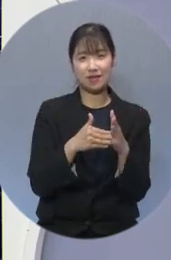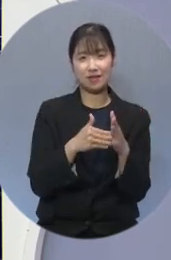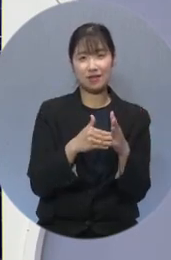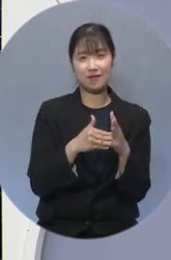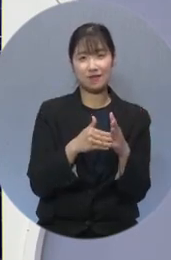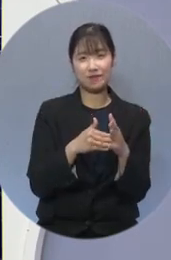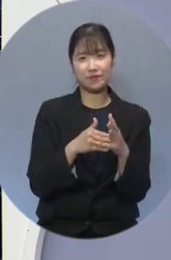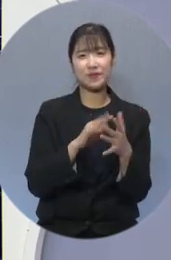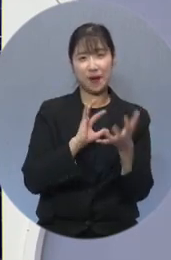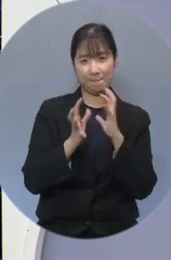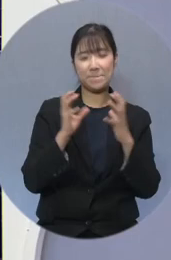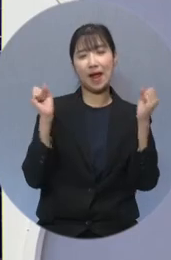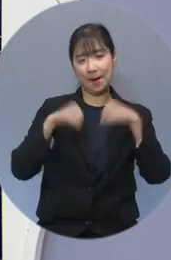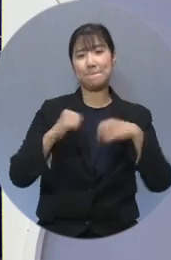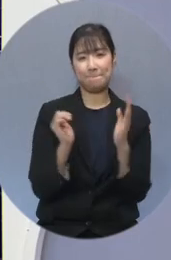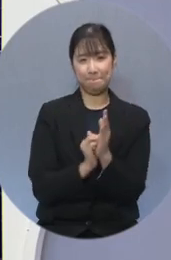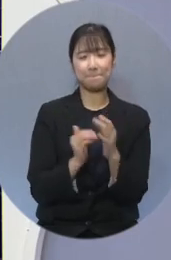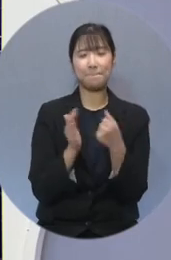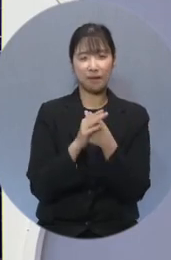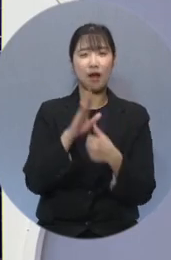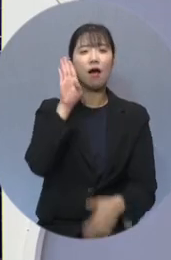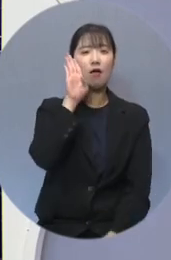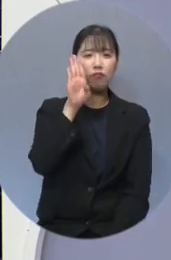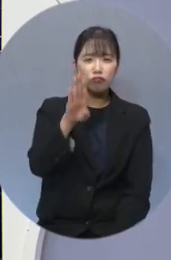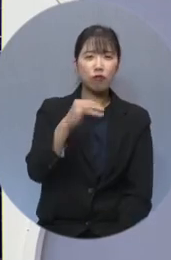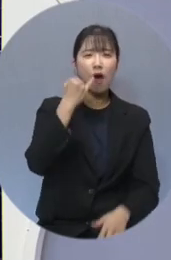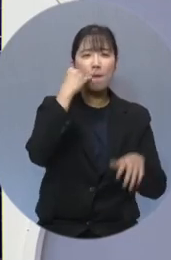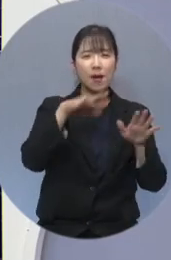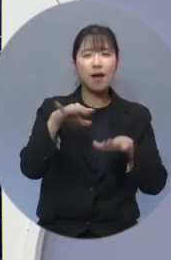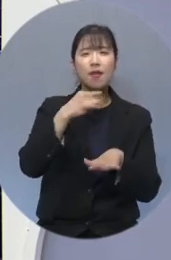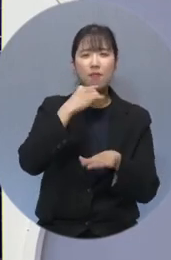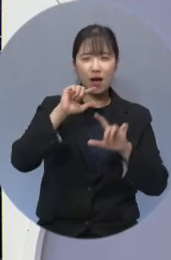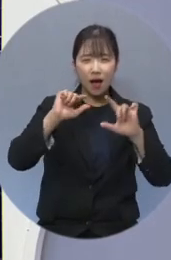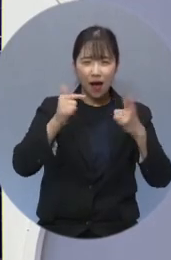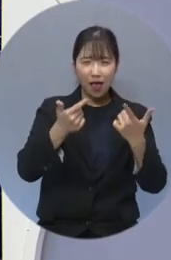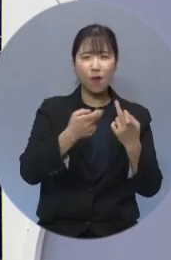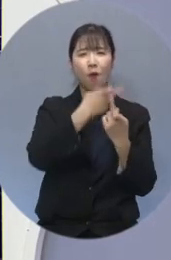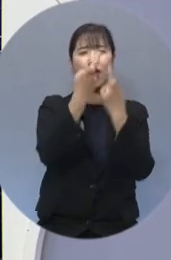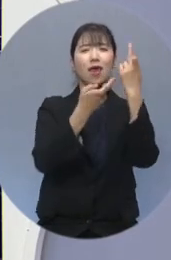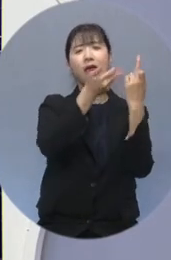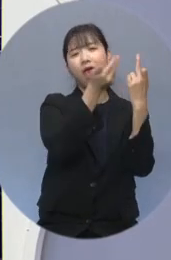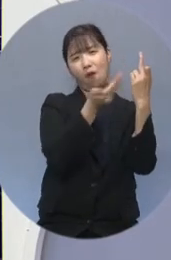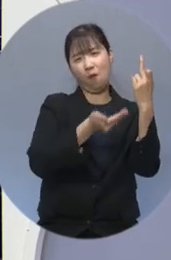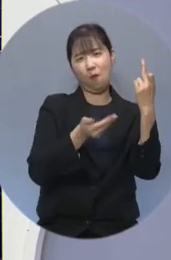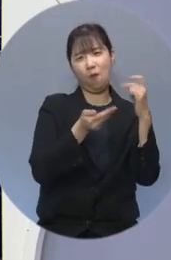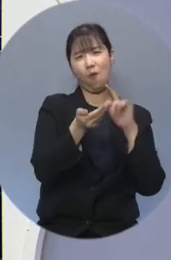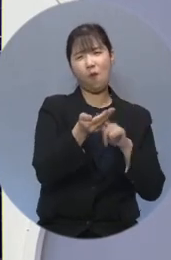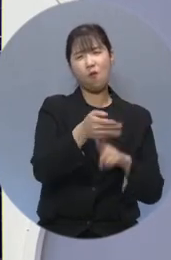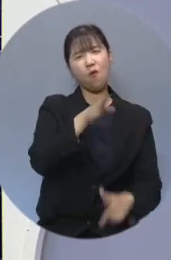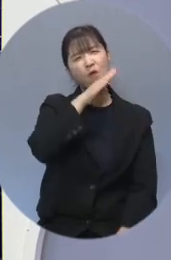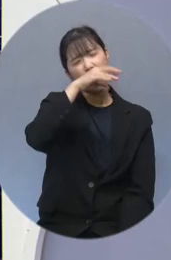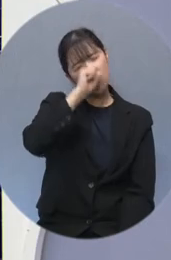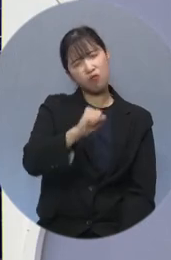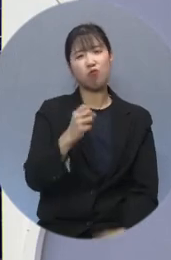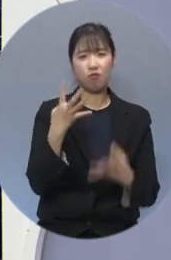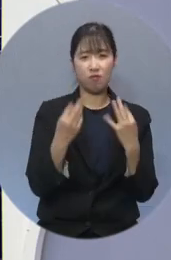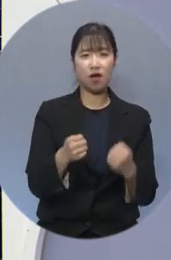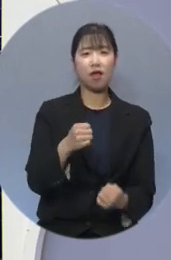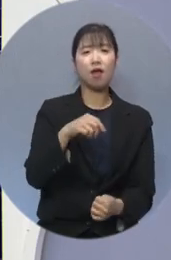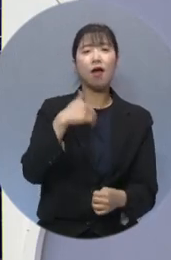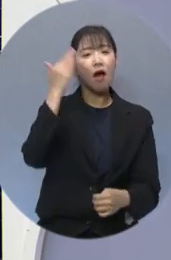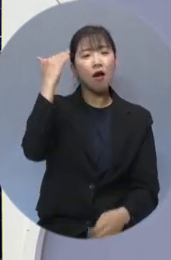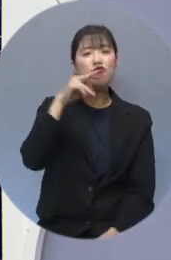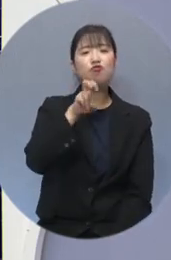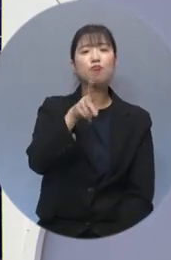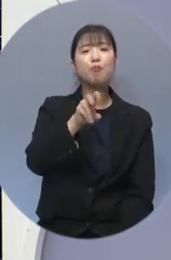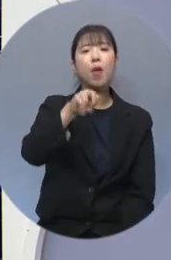그렇게 합의를 봤습니다. 앞으로도 또 바다뿐만 아니라 계곡이 어마어마하게 좋은 게 많습니다. 우리나라 명승 1호가 어딘지